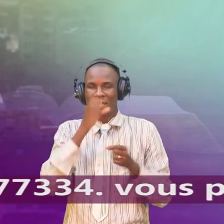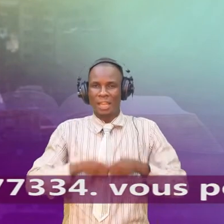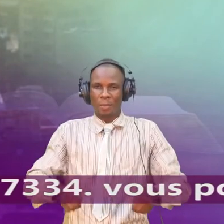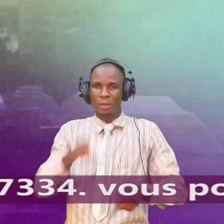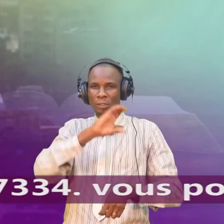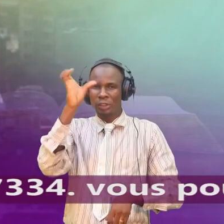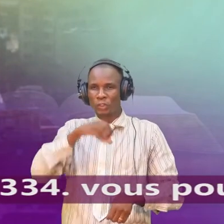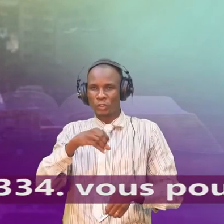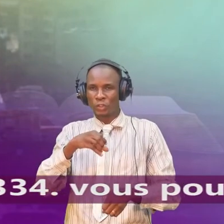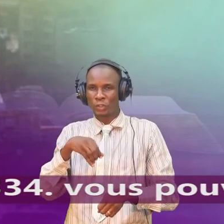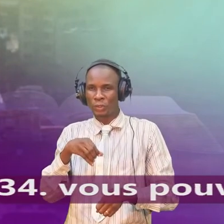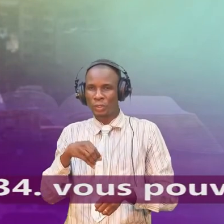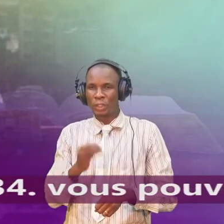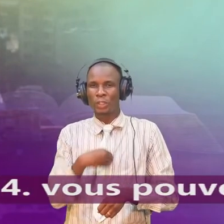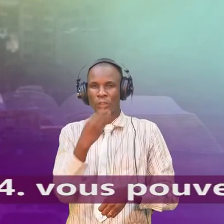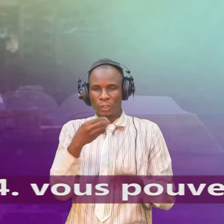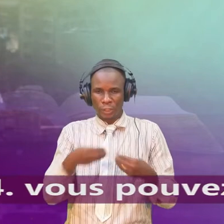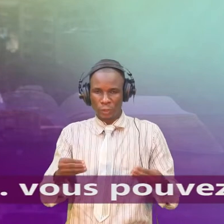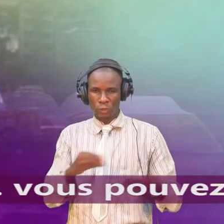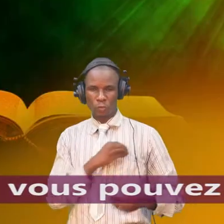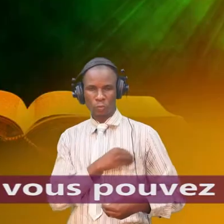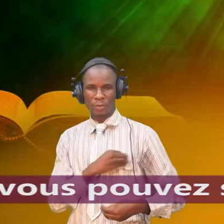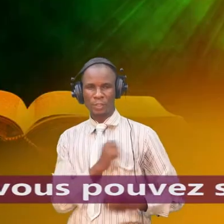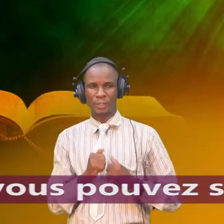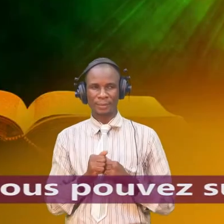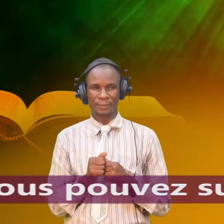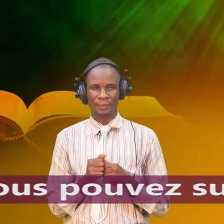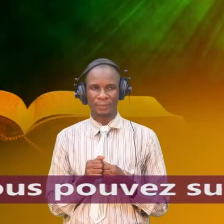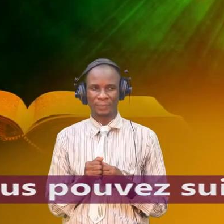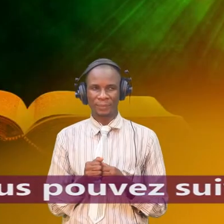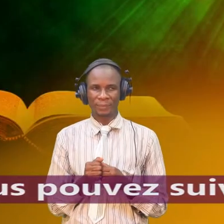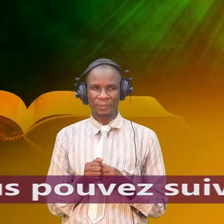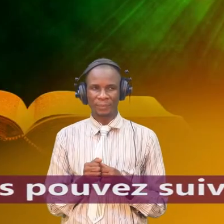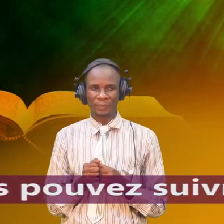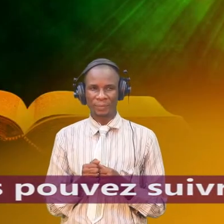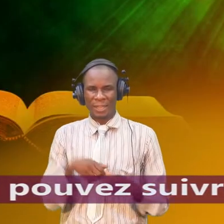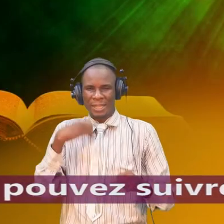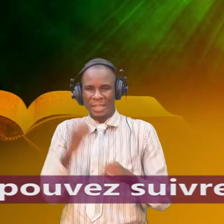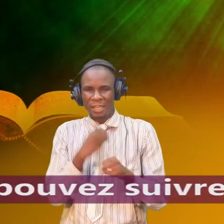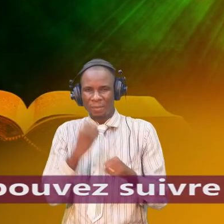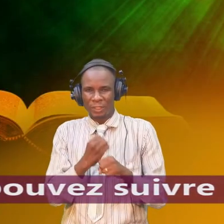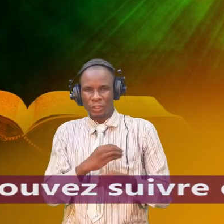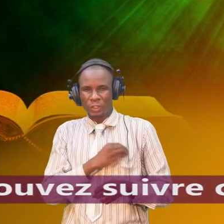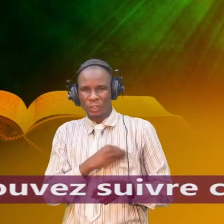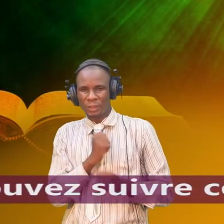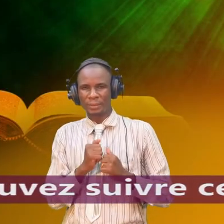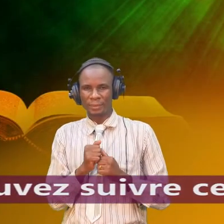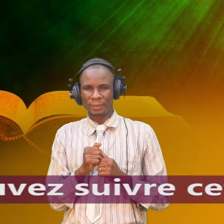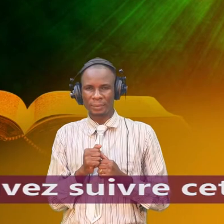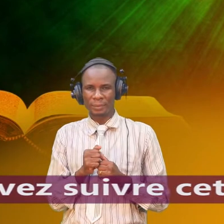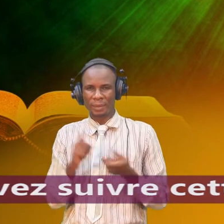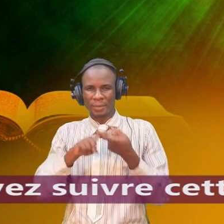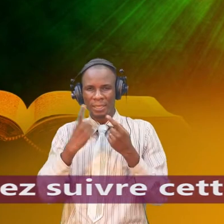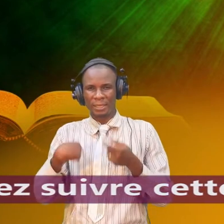Biblia inasema katika Isaya 53 fungu la 6 nasema na